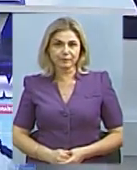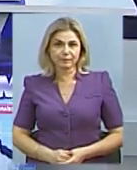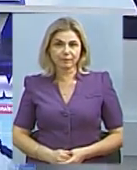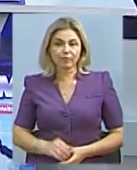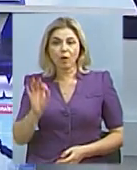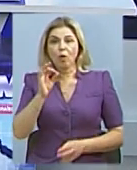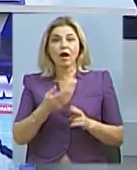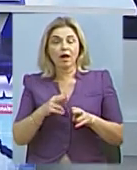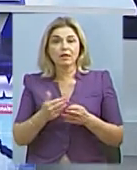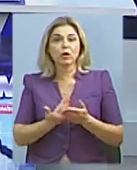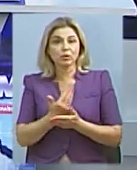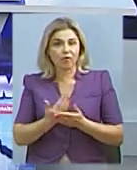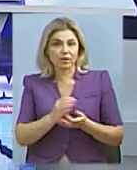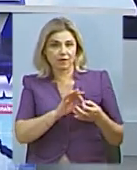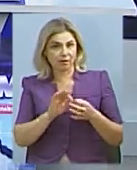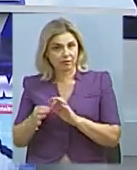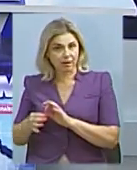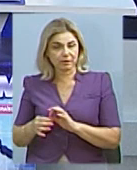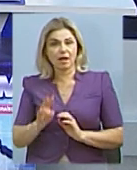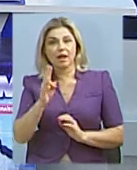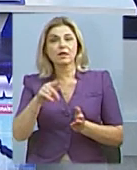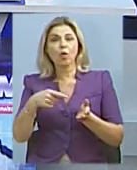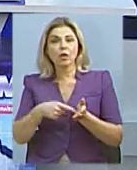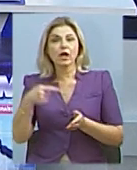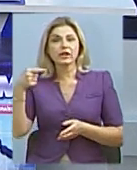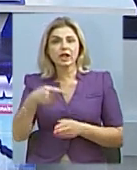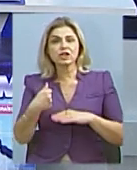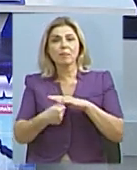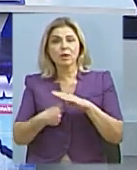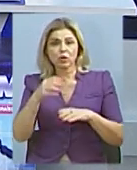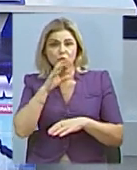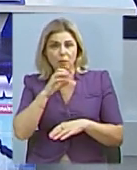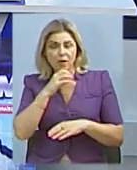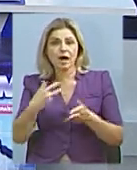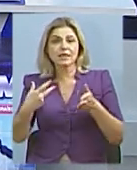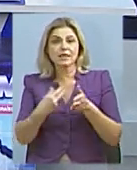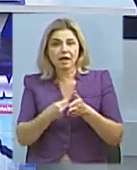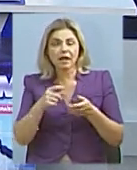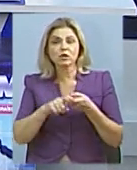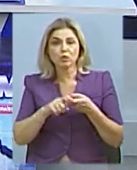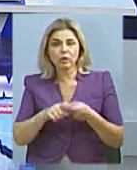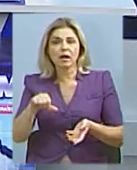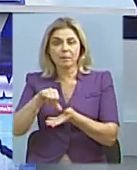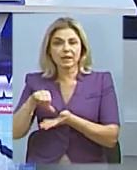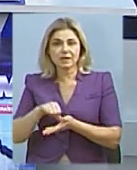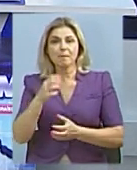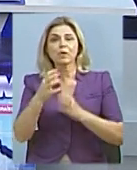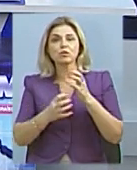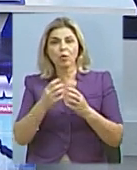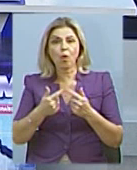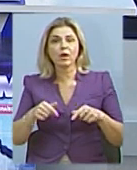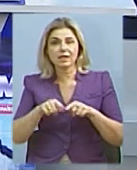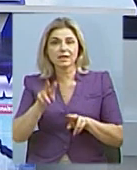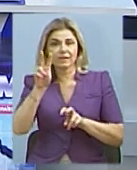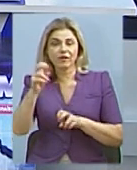Про ці та інші події більш докладно. У Миколаєві 1000 безпритульних собак стерилізують представники міжнародної організації «Чотири